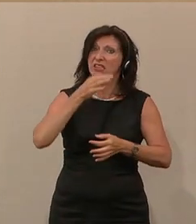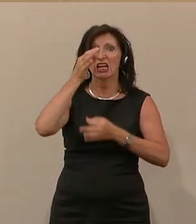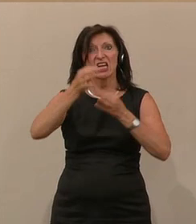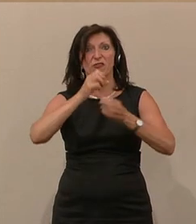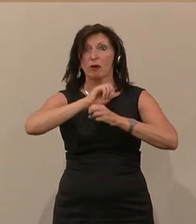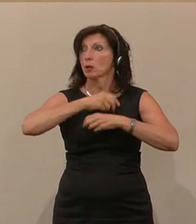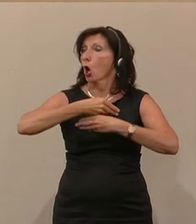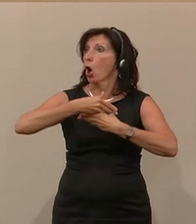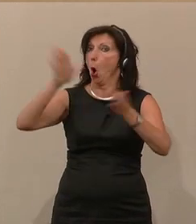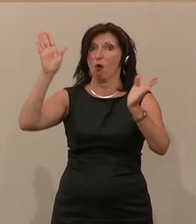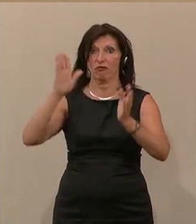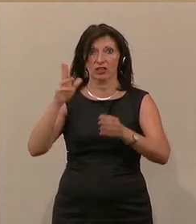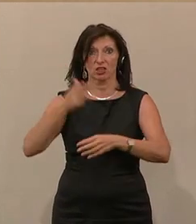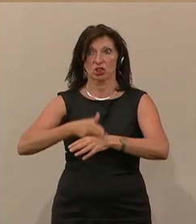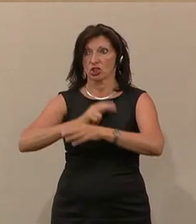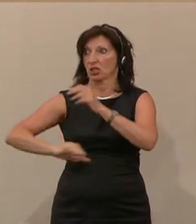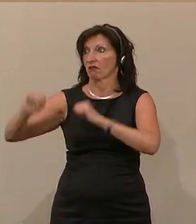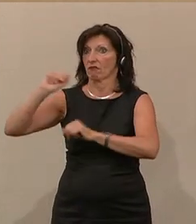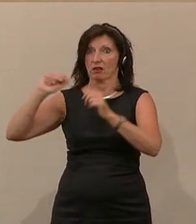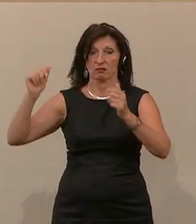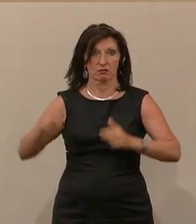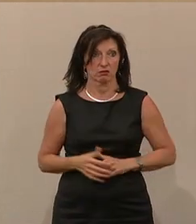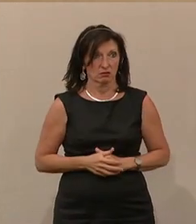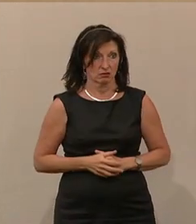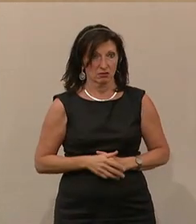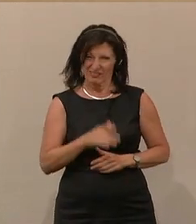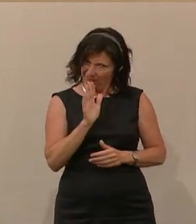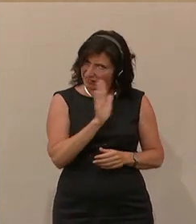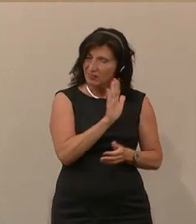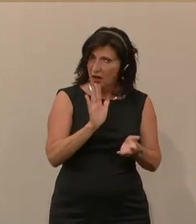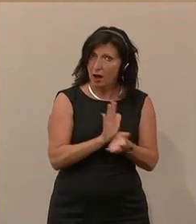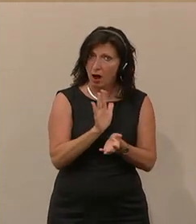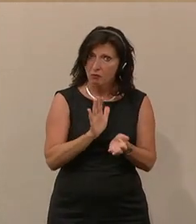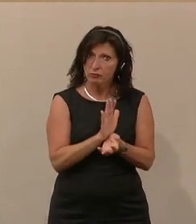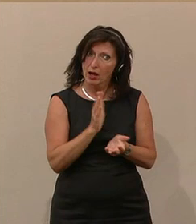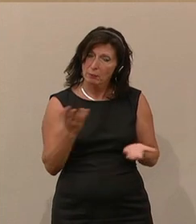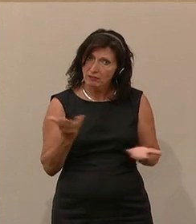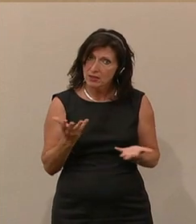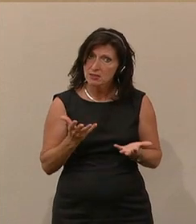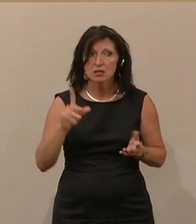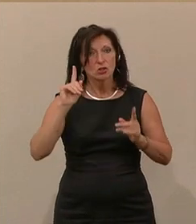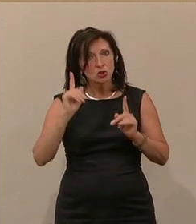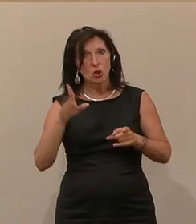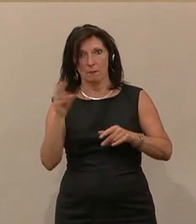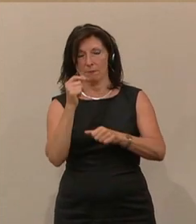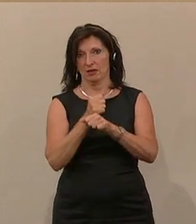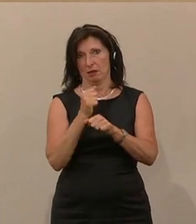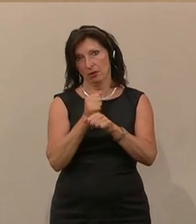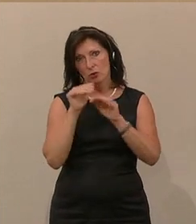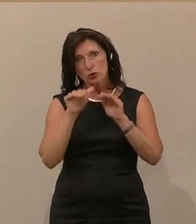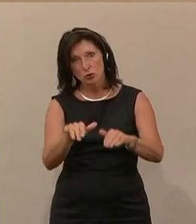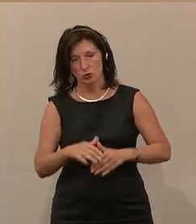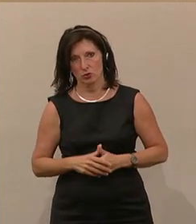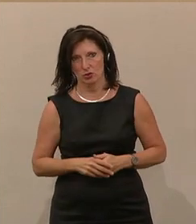durch akteneinsicht ein sich genommen werden kann ist es nicht ihre aufgabe dafür zu sorgen dass ihre mitarbeiter geschützt werden